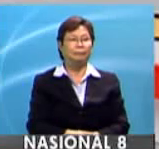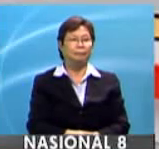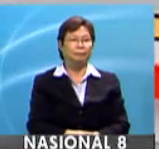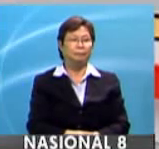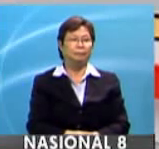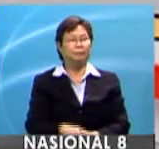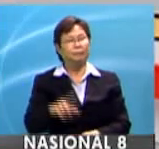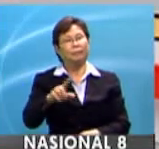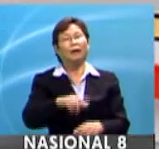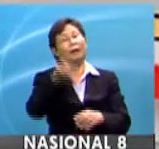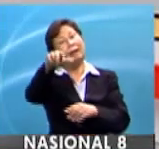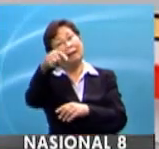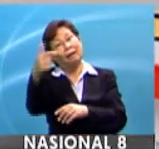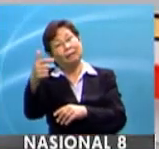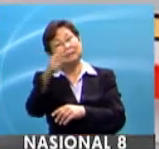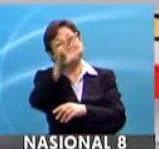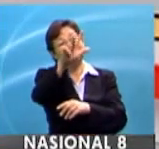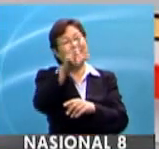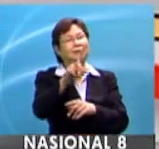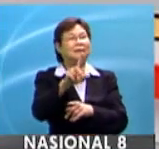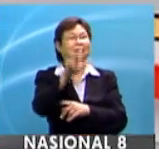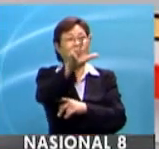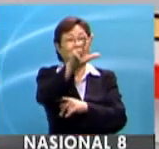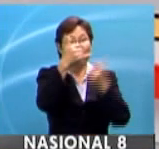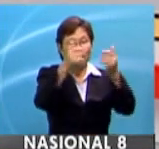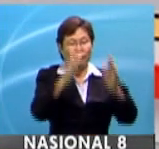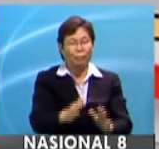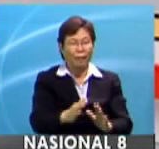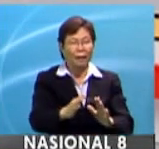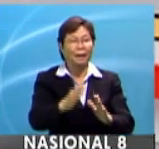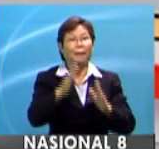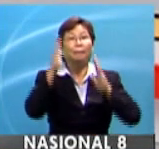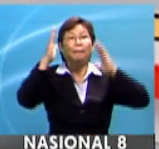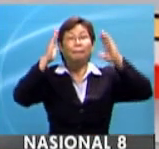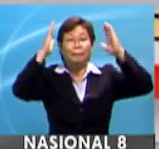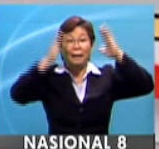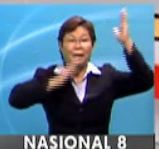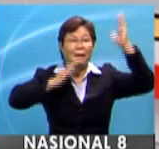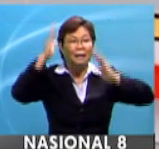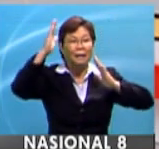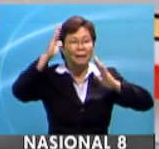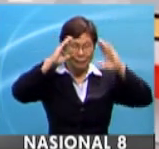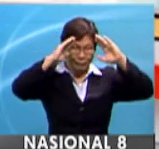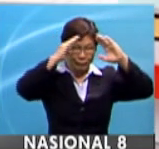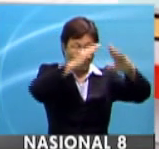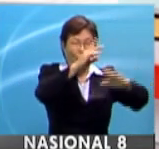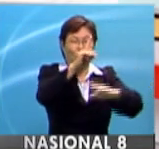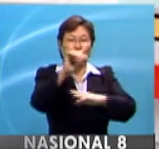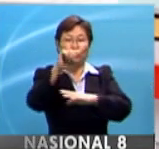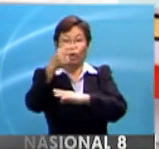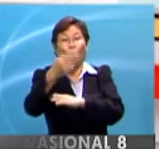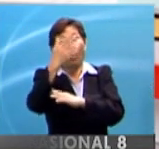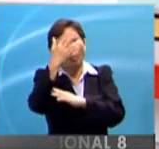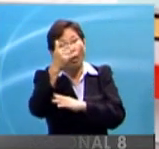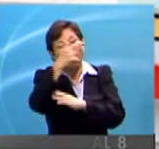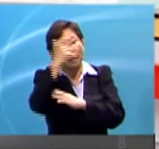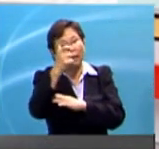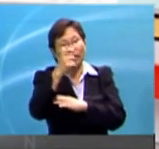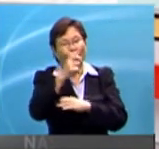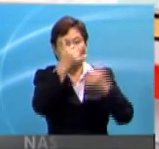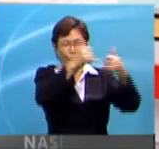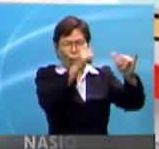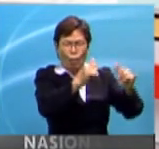dalam perkembangan berkaitan tiga pemain harimau muda mendapat perhatian ketua Julati harimau Malaya Dola salh ini berikutan aksi menarik